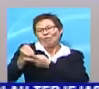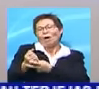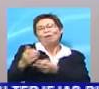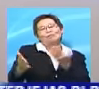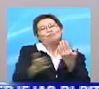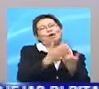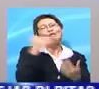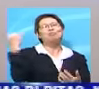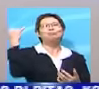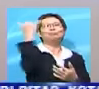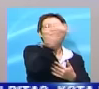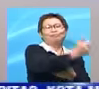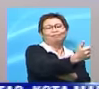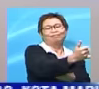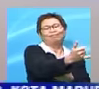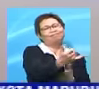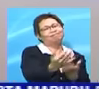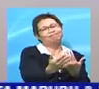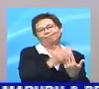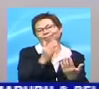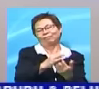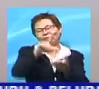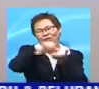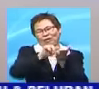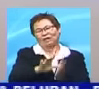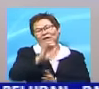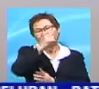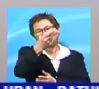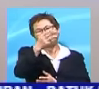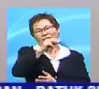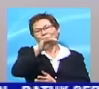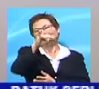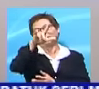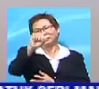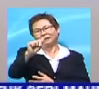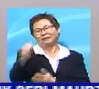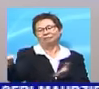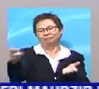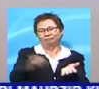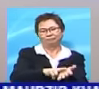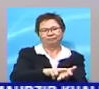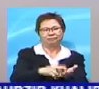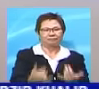mereka untuk ke destinasi terpilih. Wartawan Syamira Sufri melaporkan.